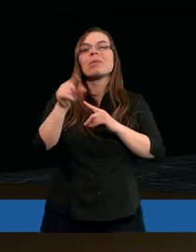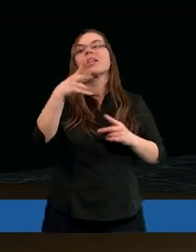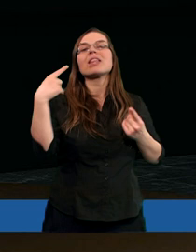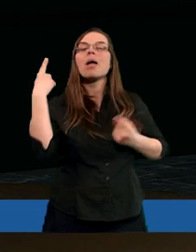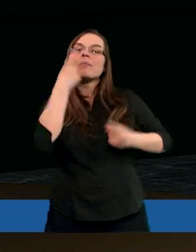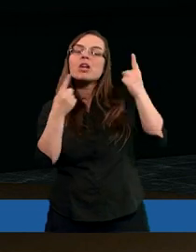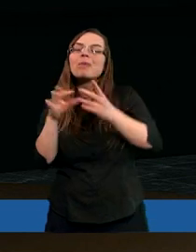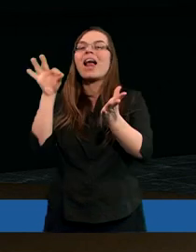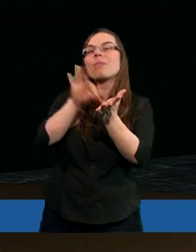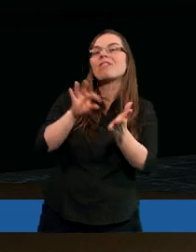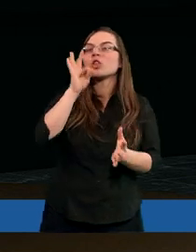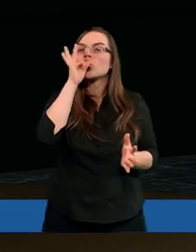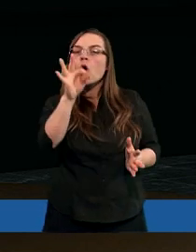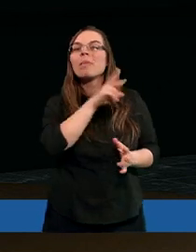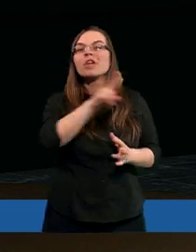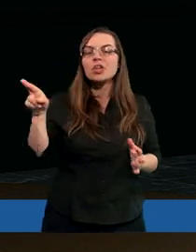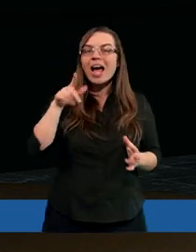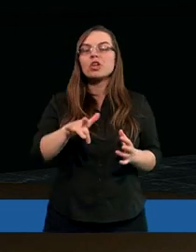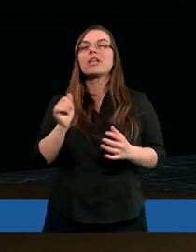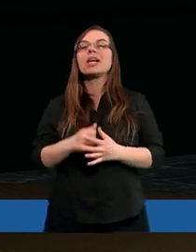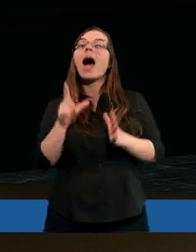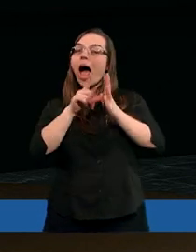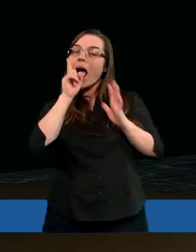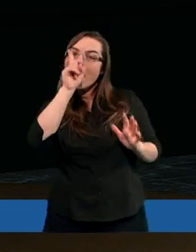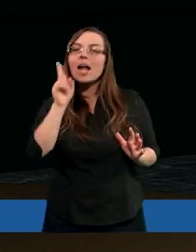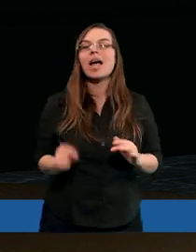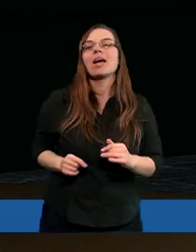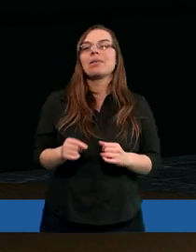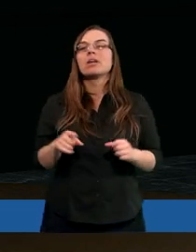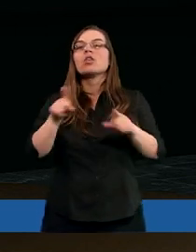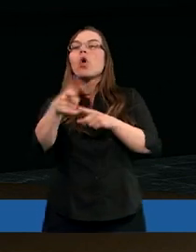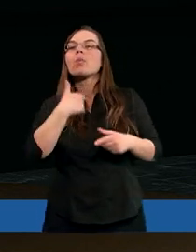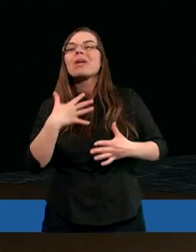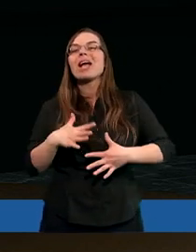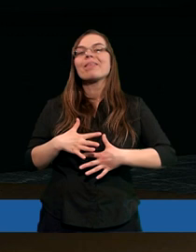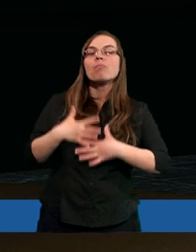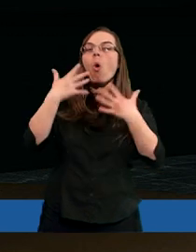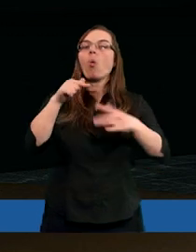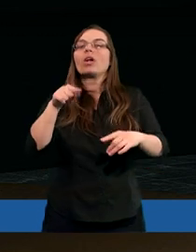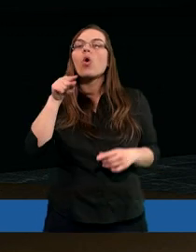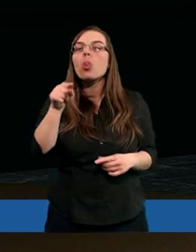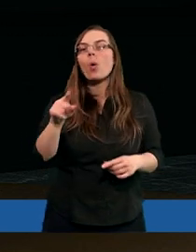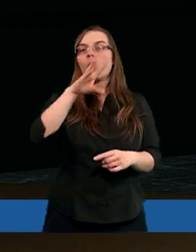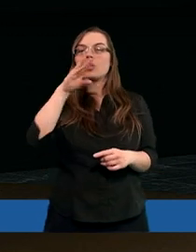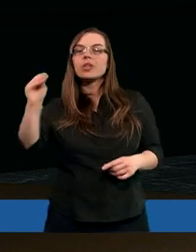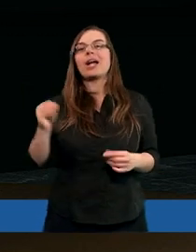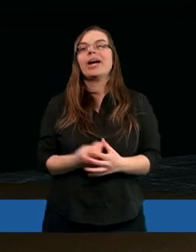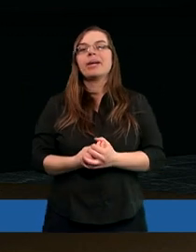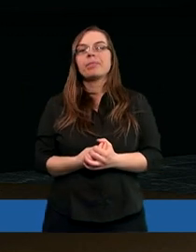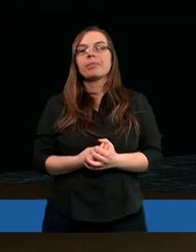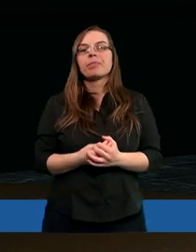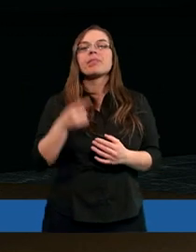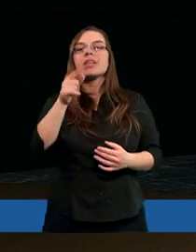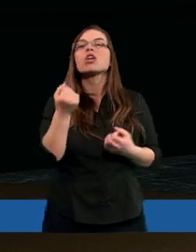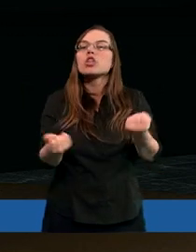nie przemyślał dobrze to, co mówił może. Ale właśnie to, co mnie imponuje u niego, to, że on jednak